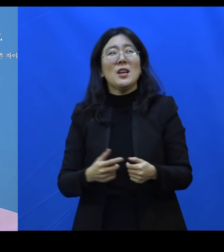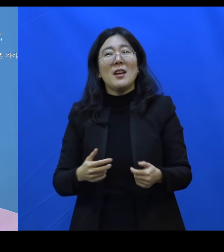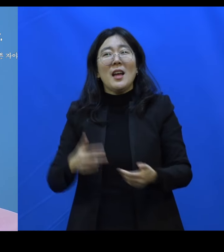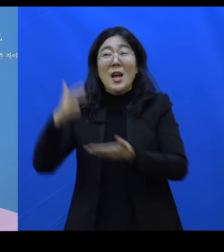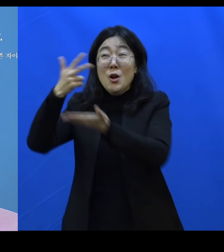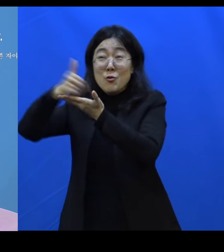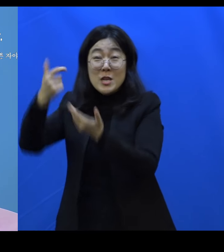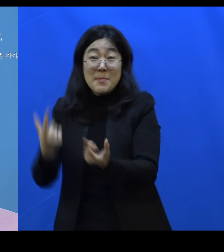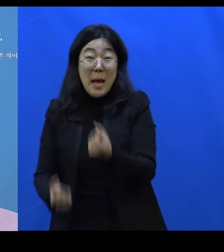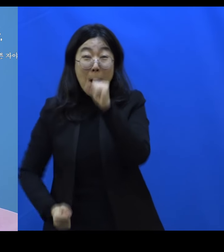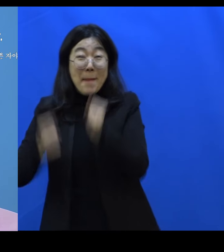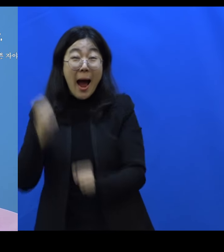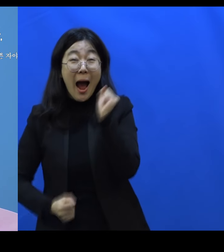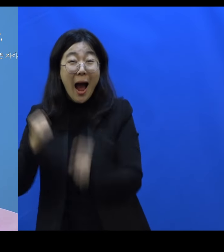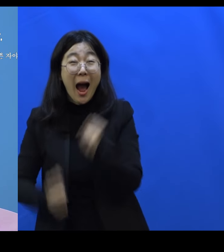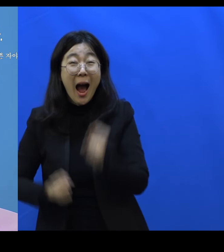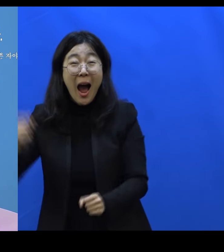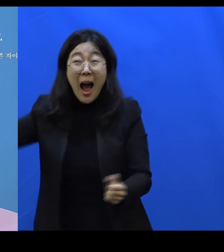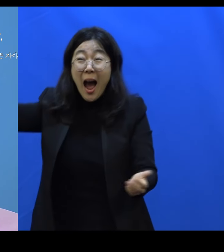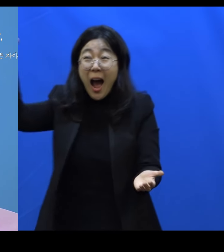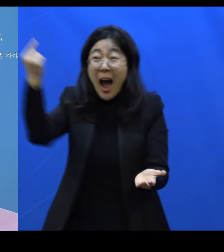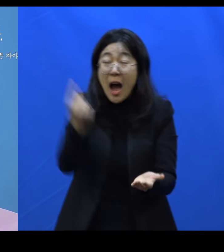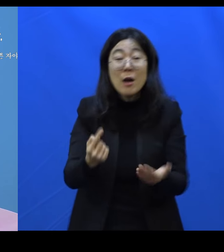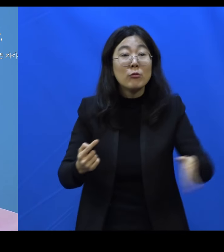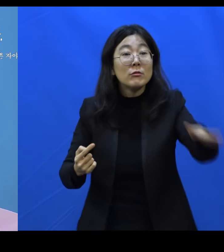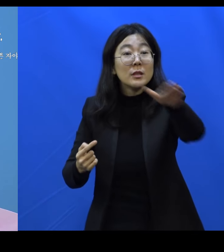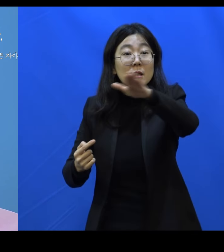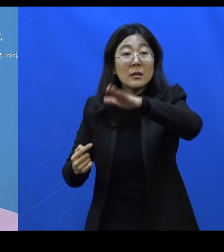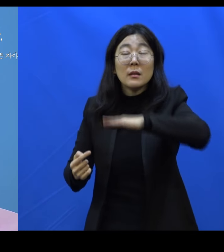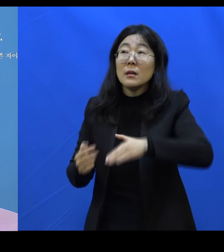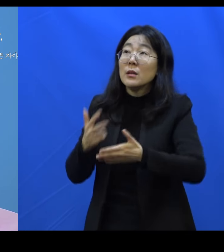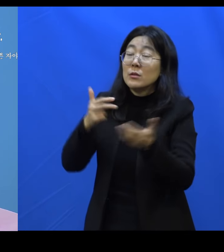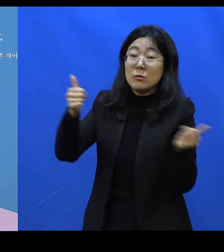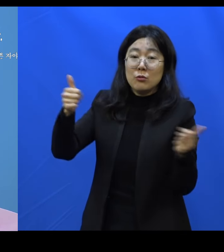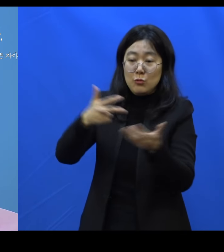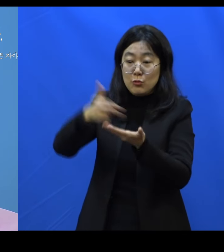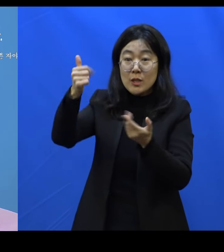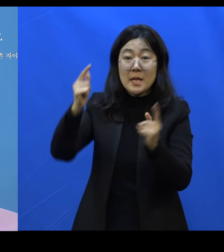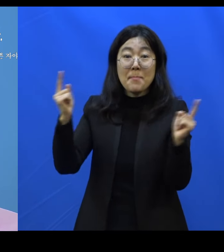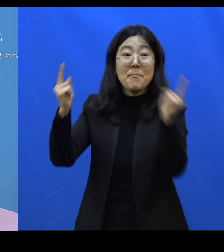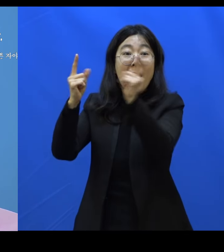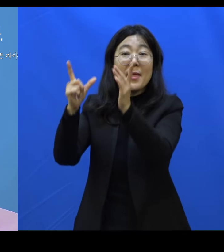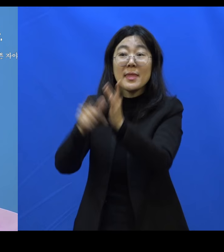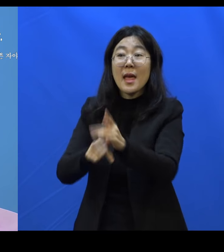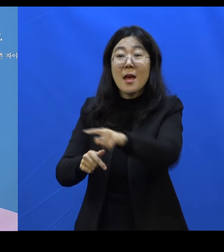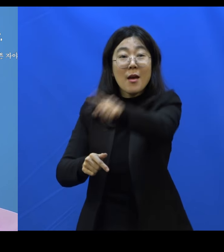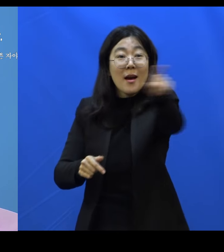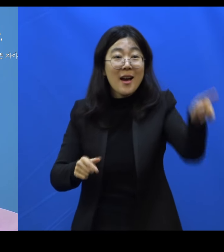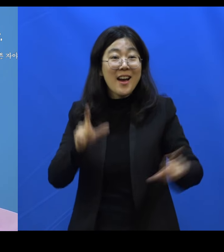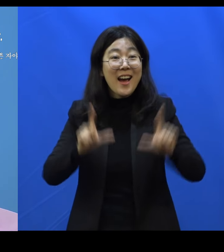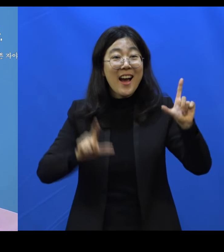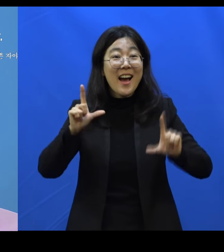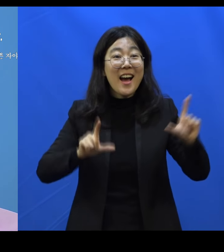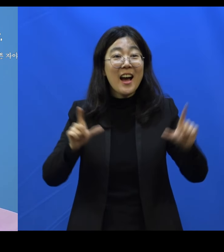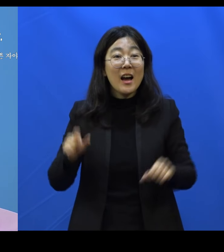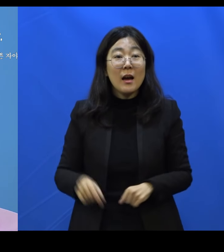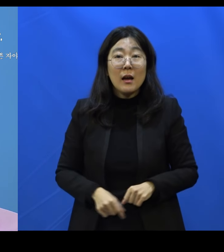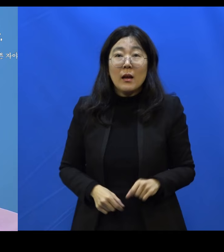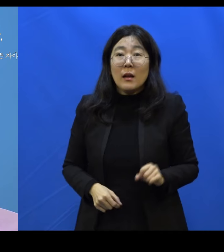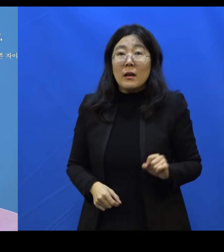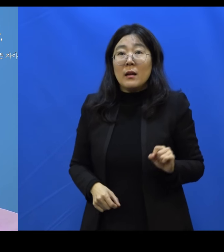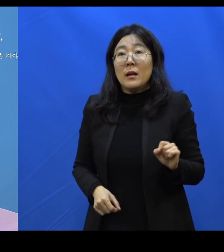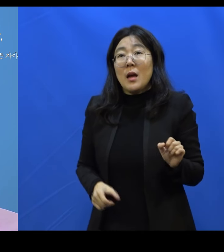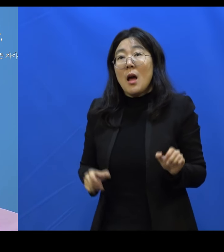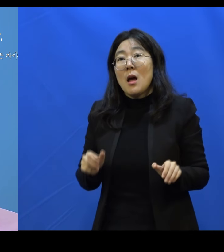거죠. 주님은 굉장히 빨리 우리에게 다가오시는데, 우리는 주님은 말처럼 달려오신다면 우리는 거북이처럼